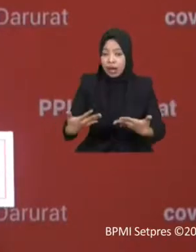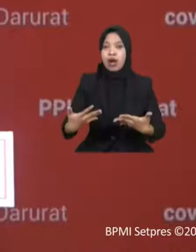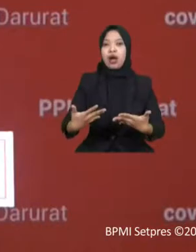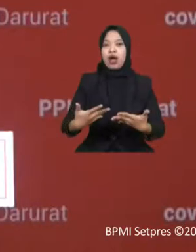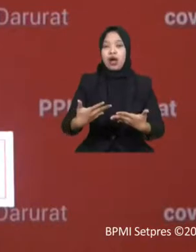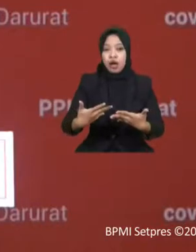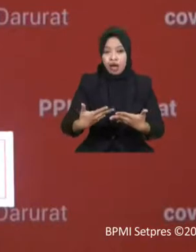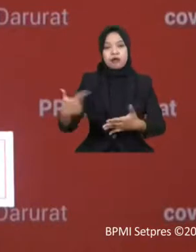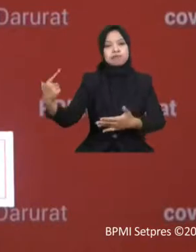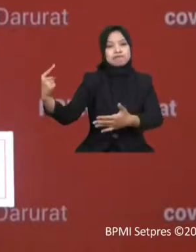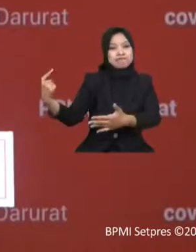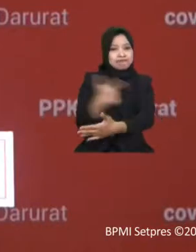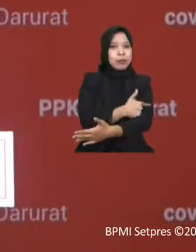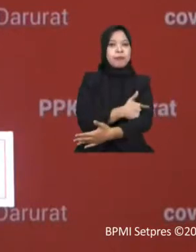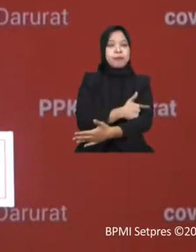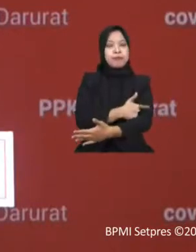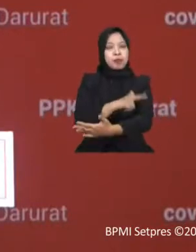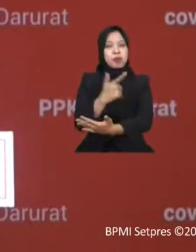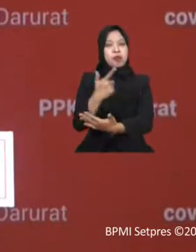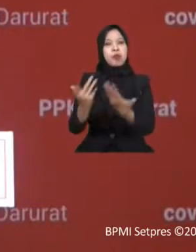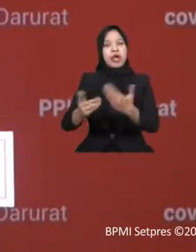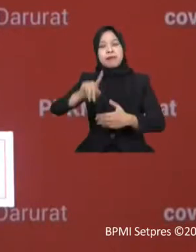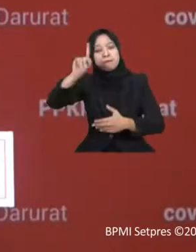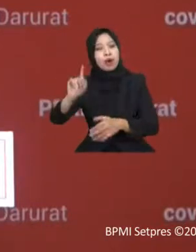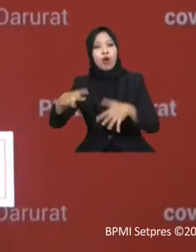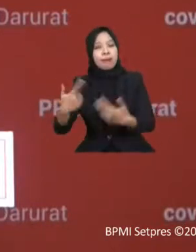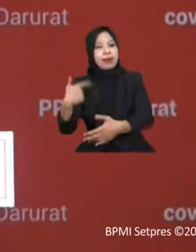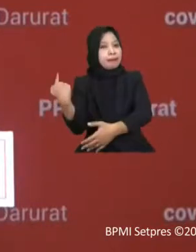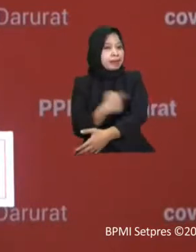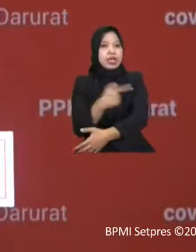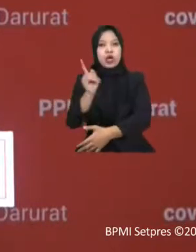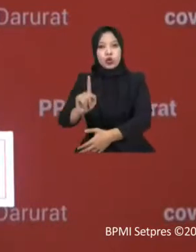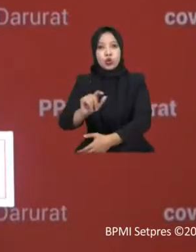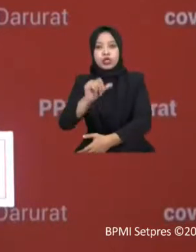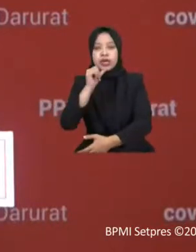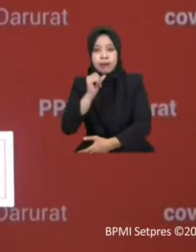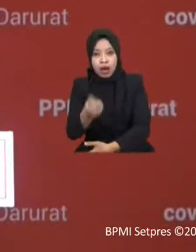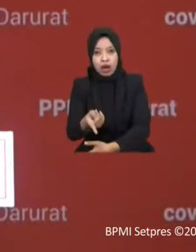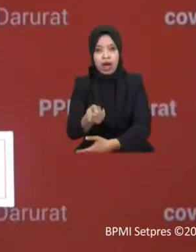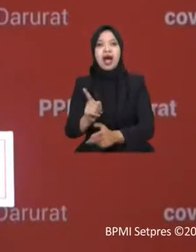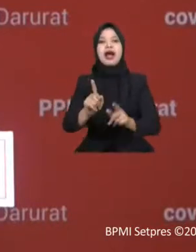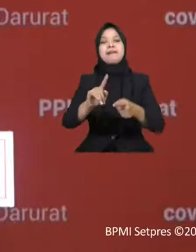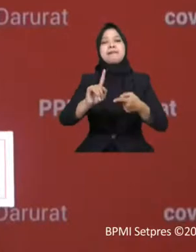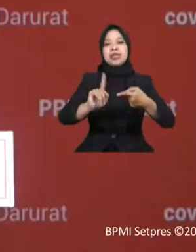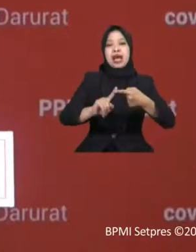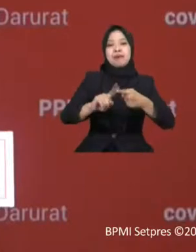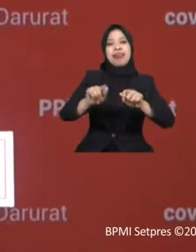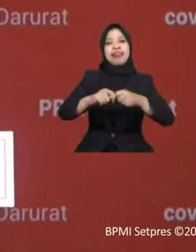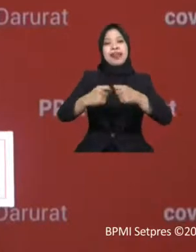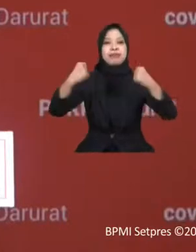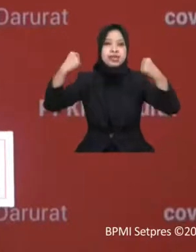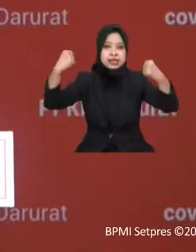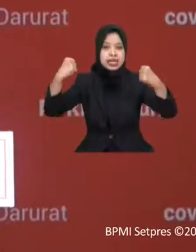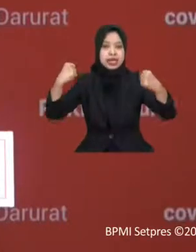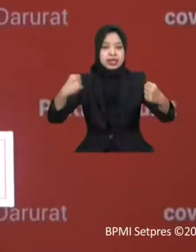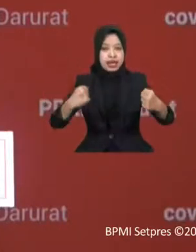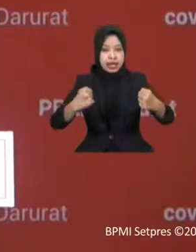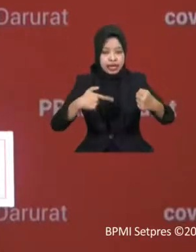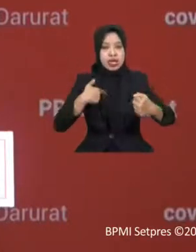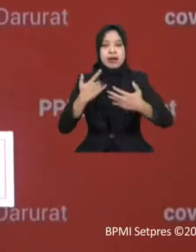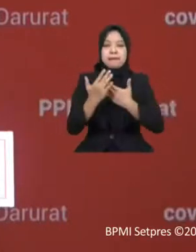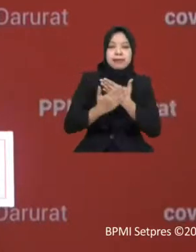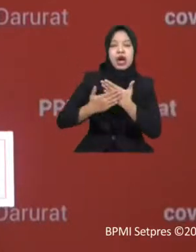memberikannya kepada yang paling membutuhkan mereka adalah penaga kesehatan yang